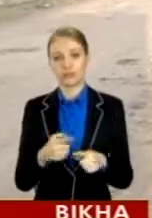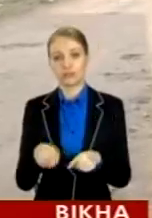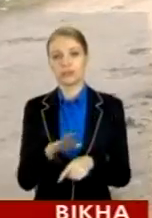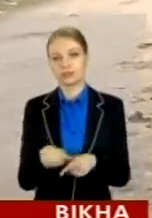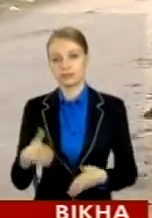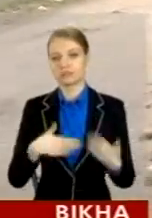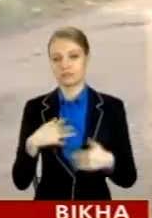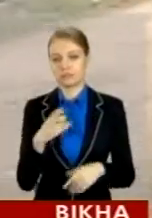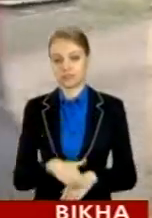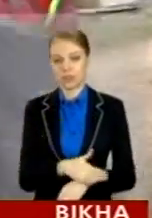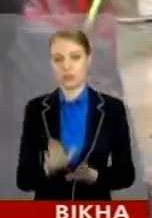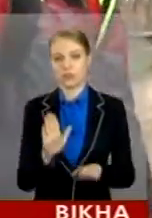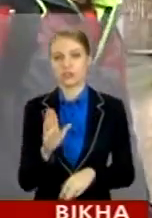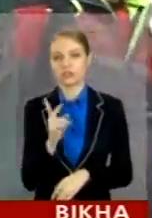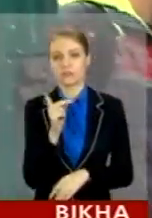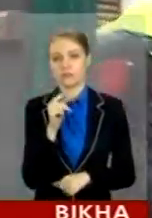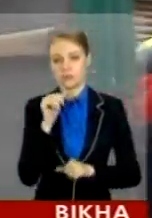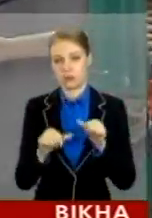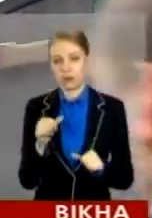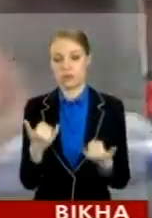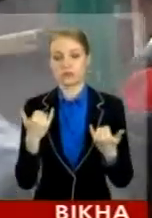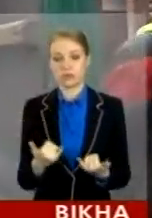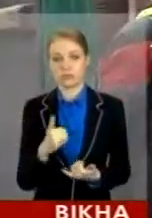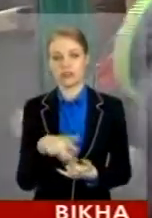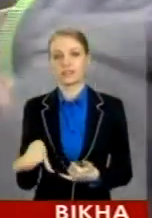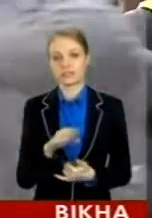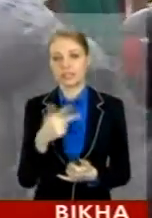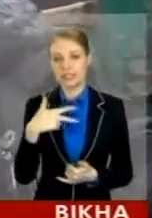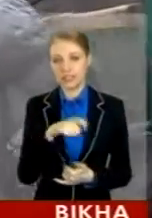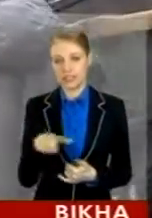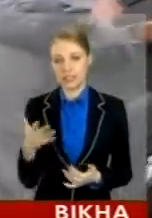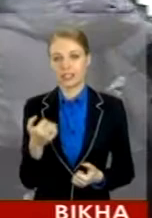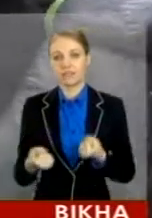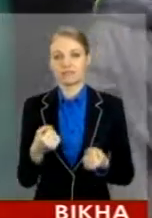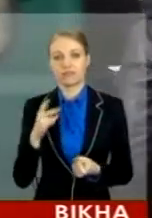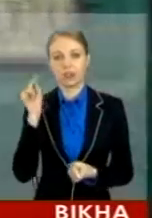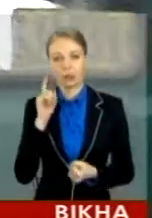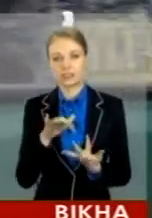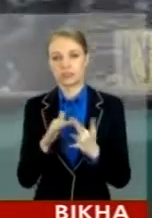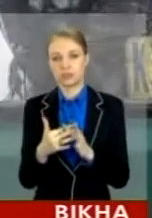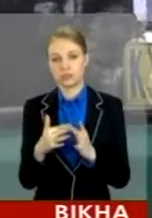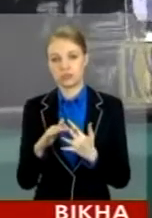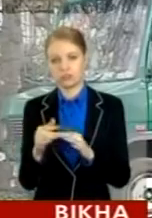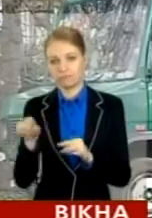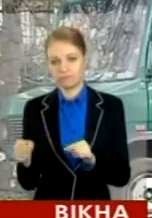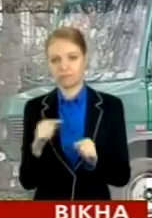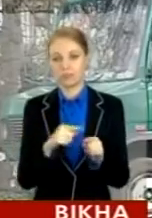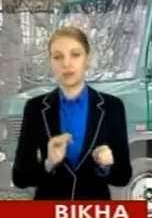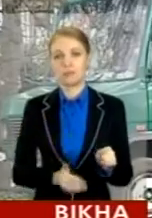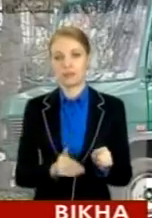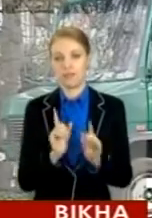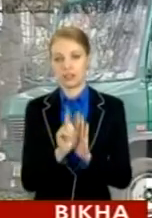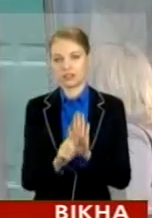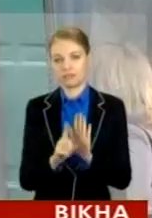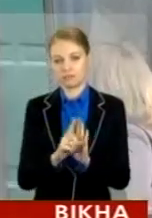Дітлахи тішилися на довго лише півтори роки тепер вони є усі 30 що добираються на уроки і сусіднього села ось цим приватним